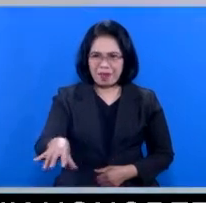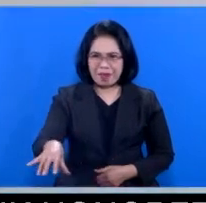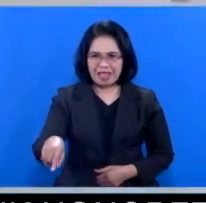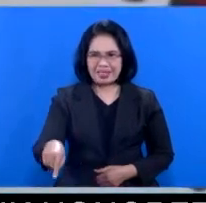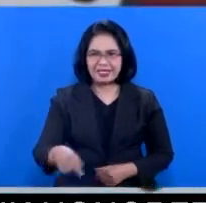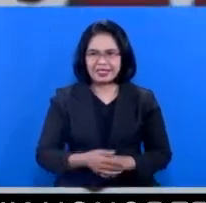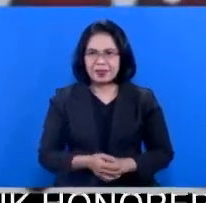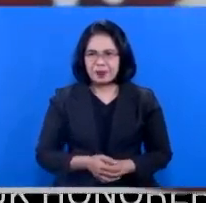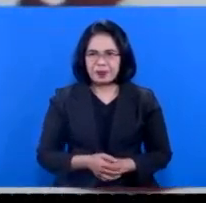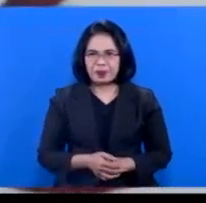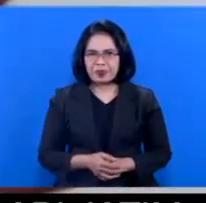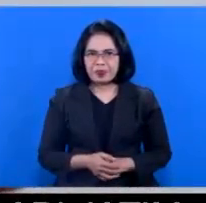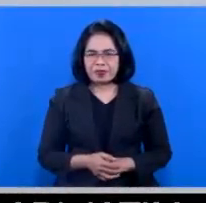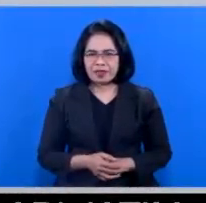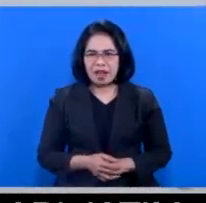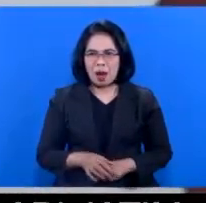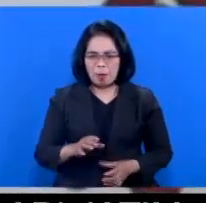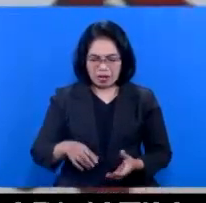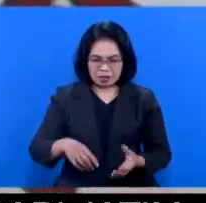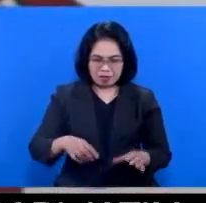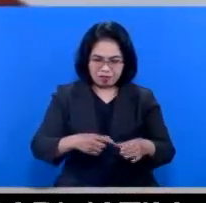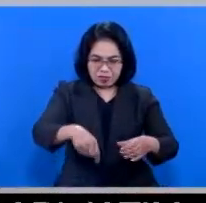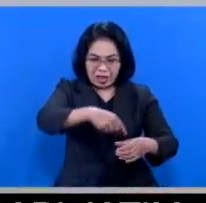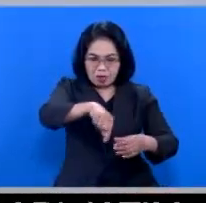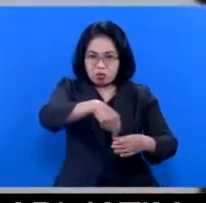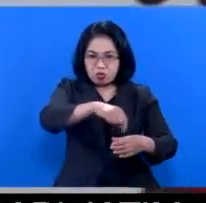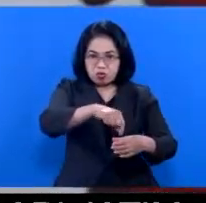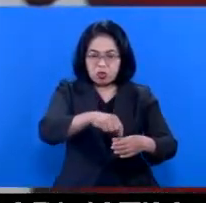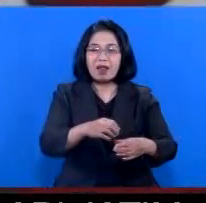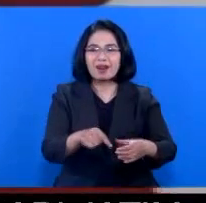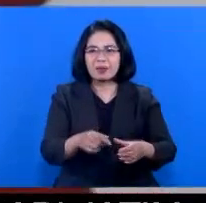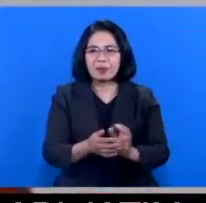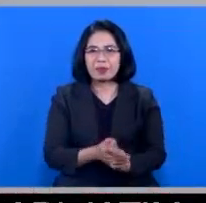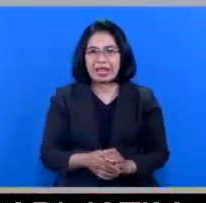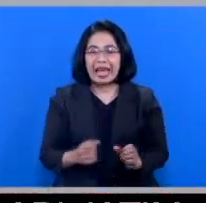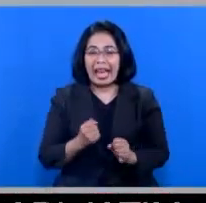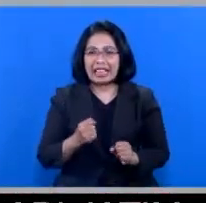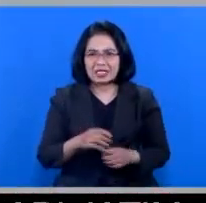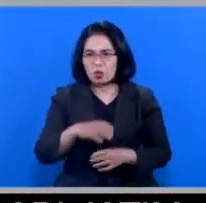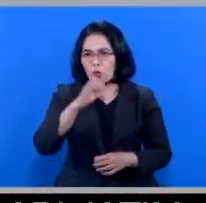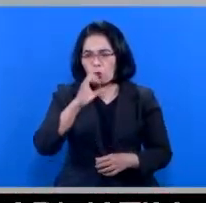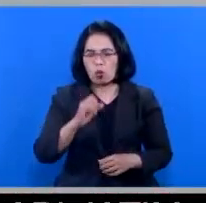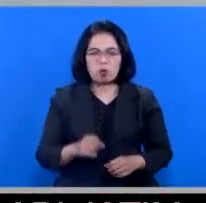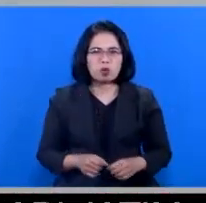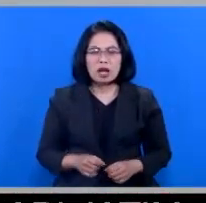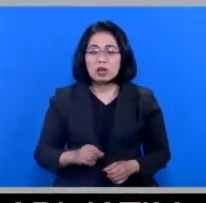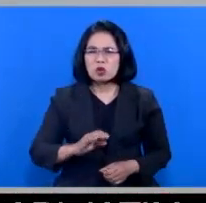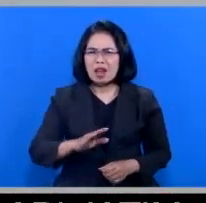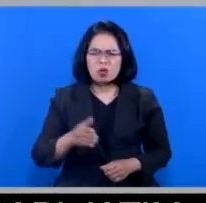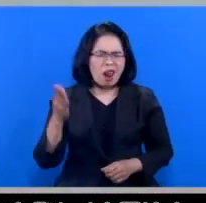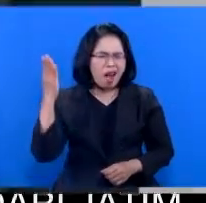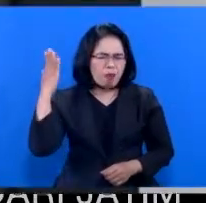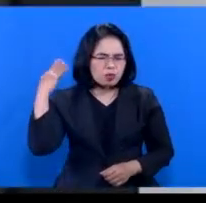untuk menikmati es kopi legendaris yang tetap eksis sejak tahun 1927 hingga sekarang. Meski